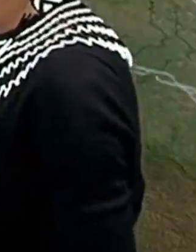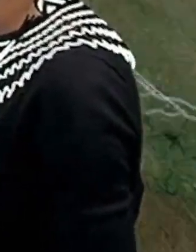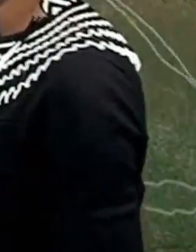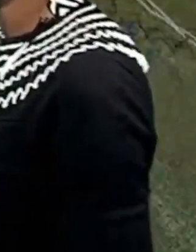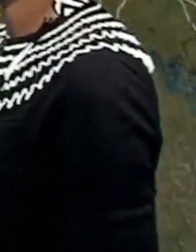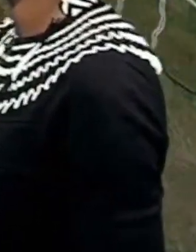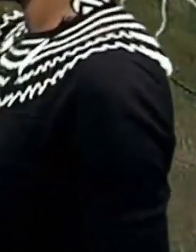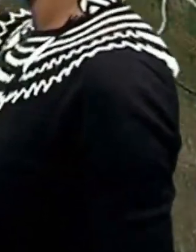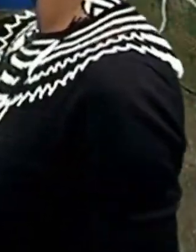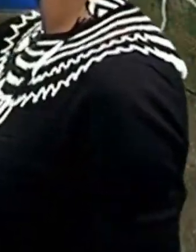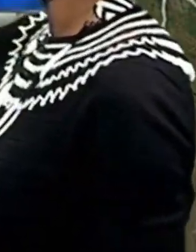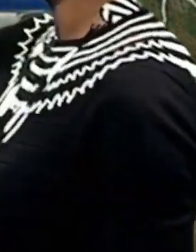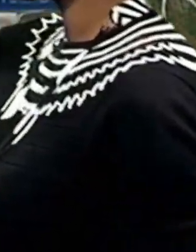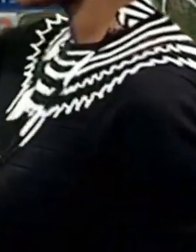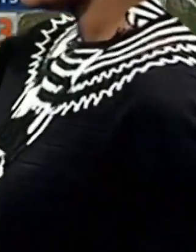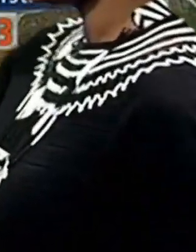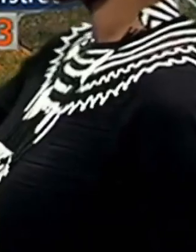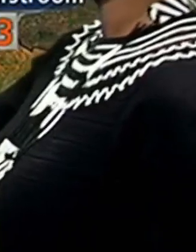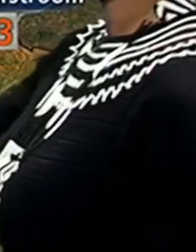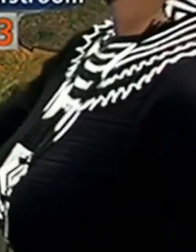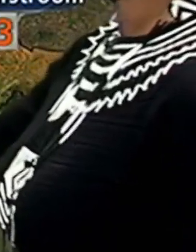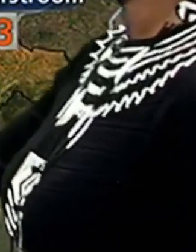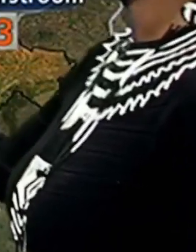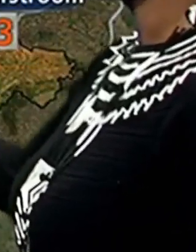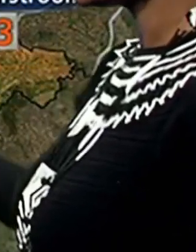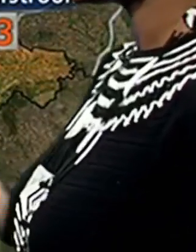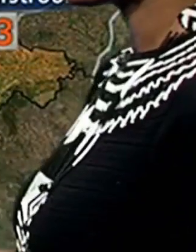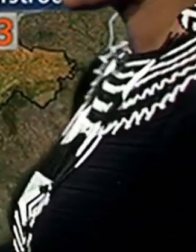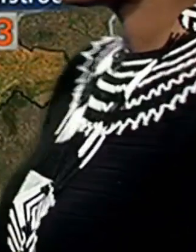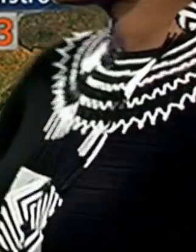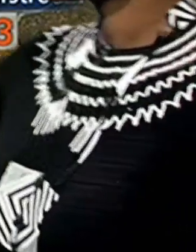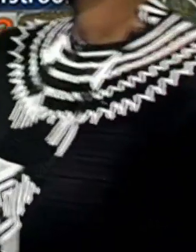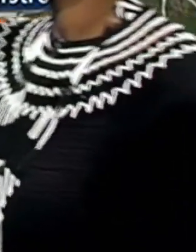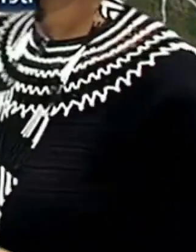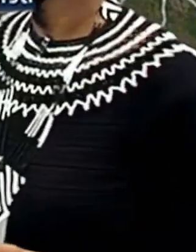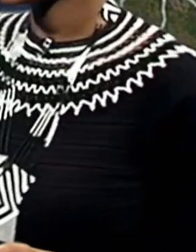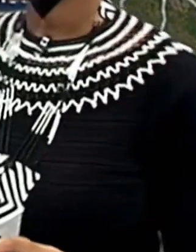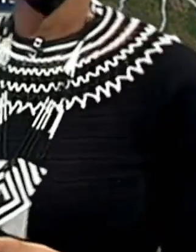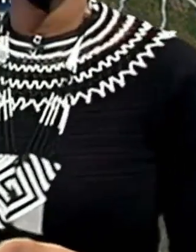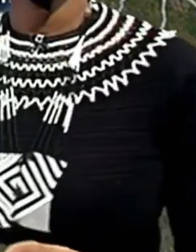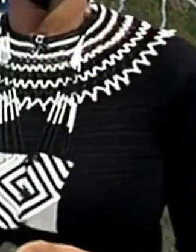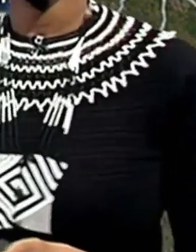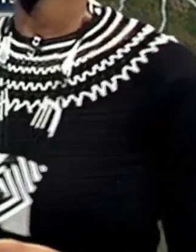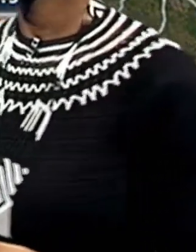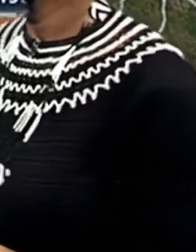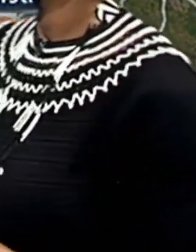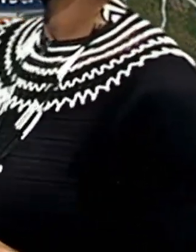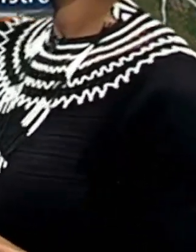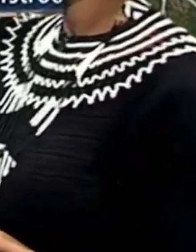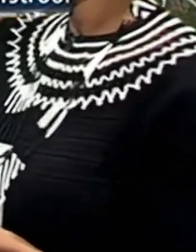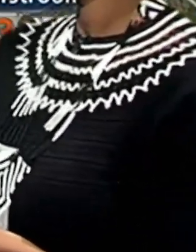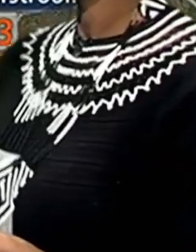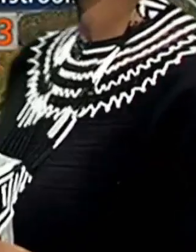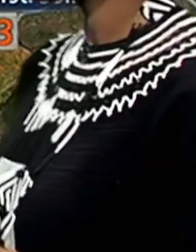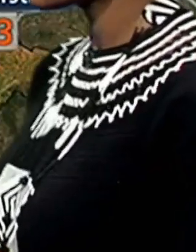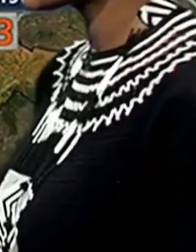le 30, Bokone Bophirima le teng go tla nna mogote thata mo Thapameng. Re bella Tosca ka digata di le 12 go a go